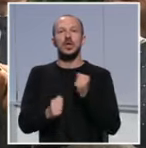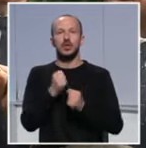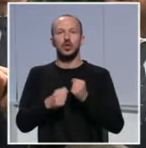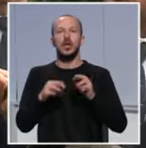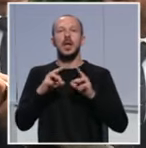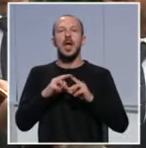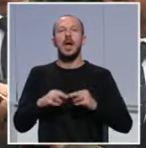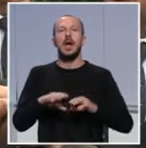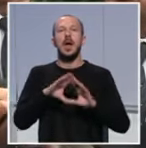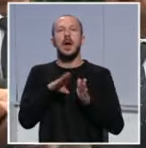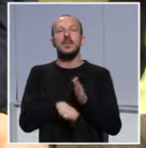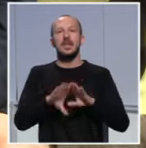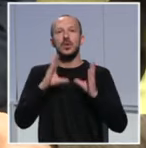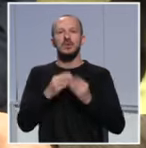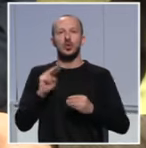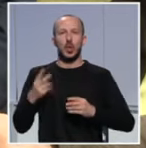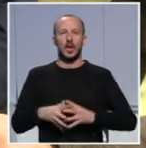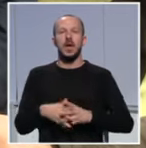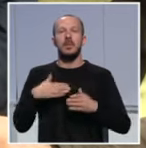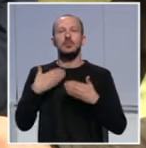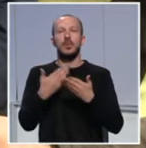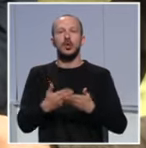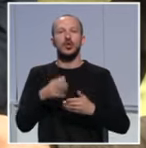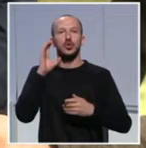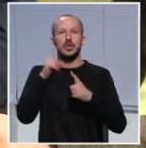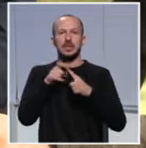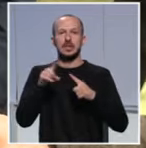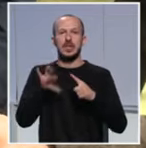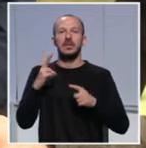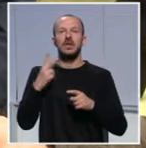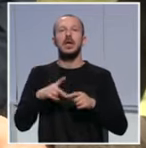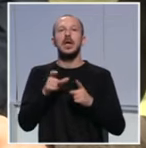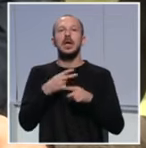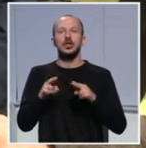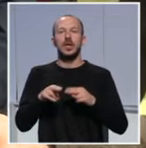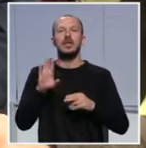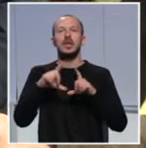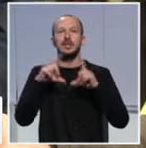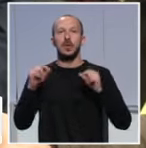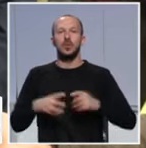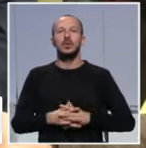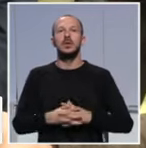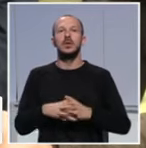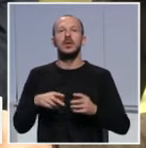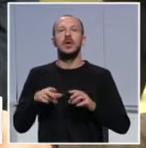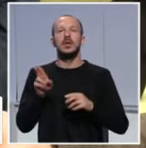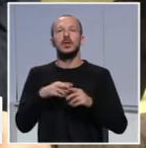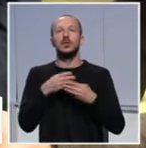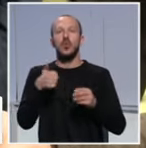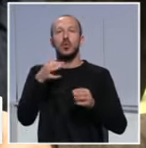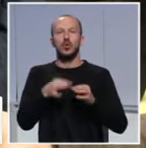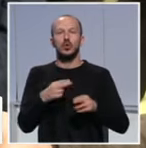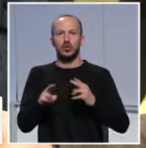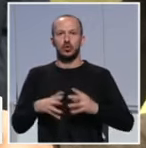se amnestiraju svi oni drugi. Mi smo predložili, čuli ste, dvije solucije, da se taj institut znači rekonstruiše totalno,